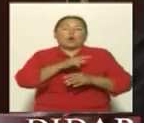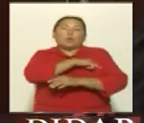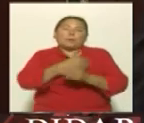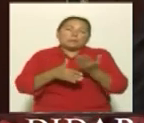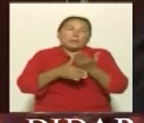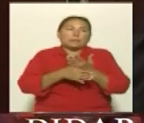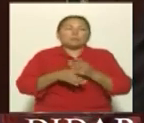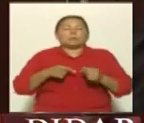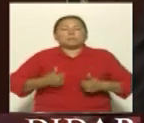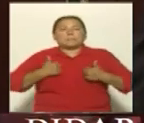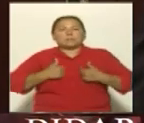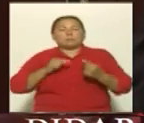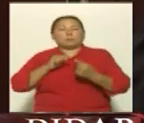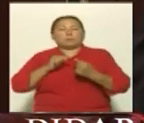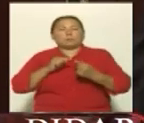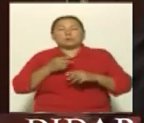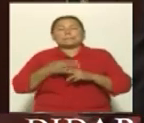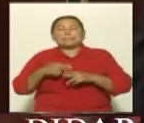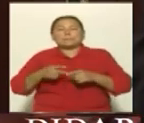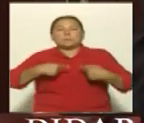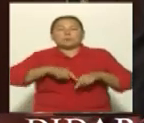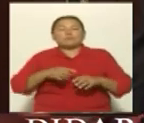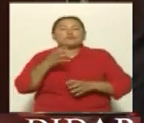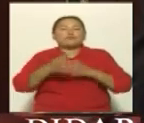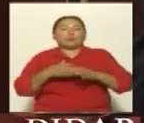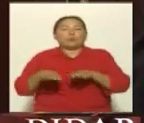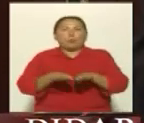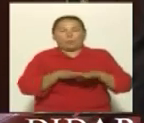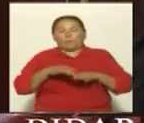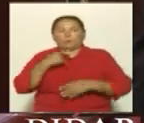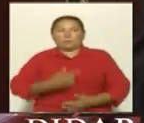страна продолжает борьбу с террористической организацией международного уровня.